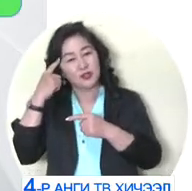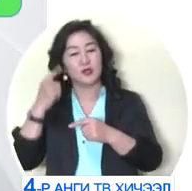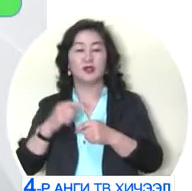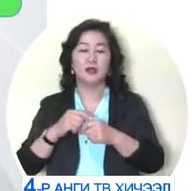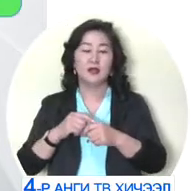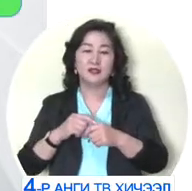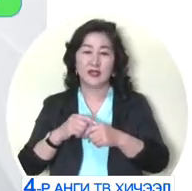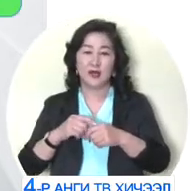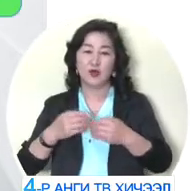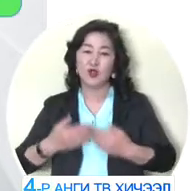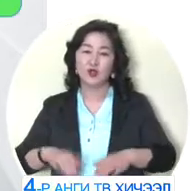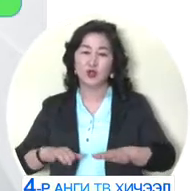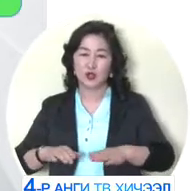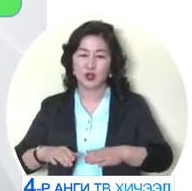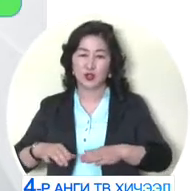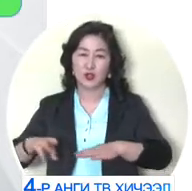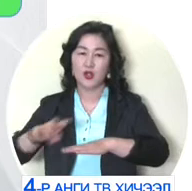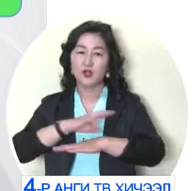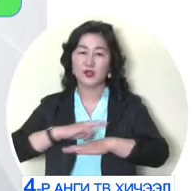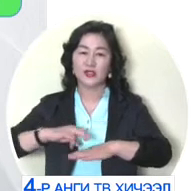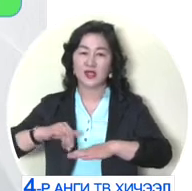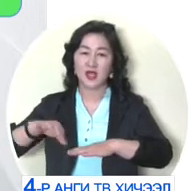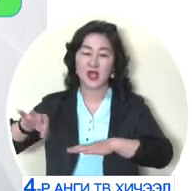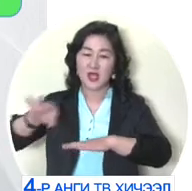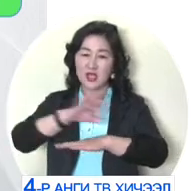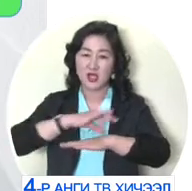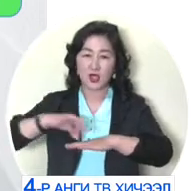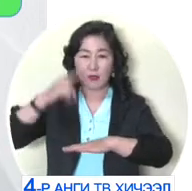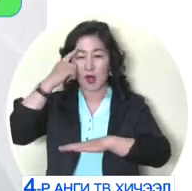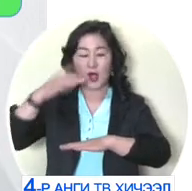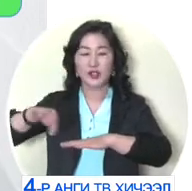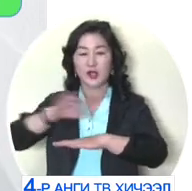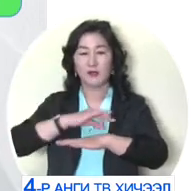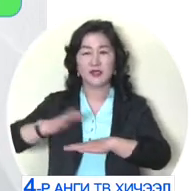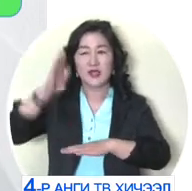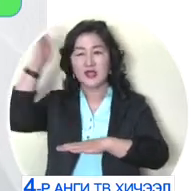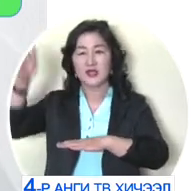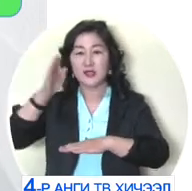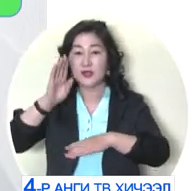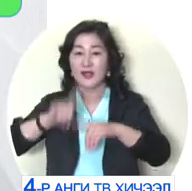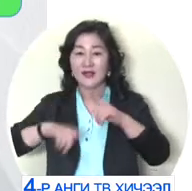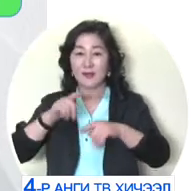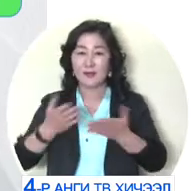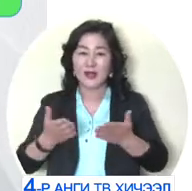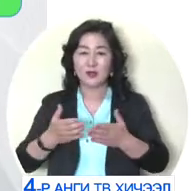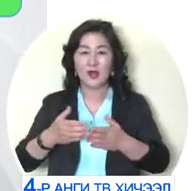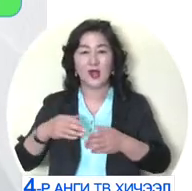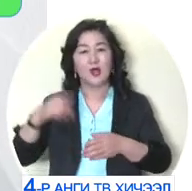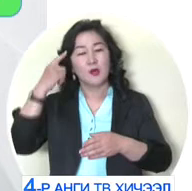мөн төрсөн нутаг их орон маань ирээдүйд ямар байхыг төсөөлж бодож бичиж болох нэ.